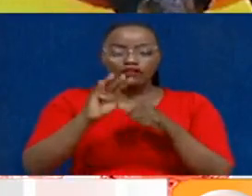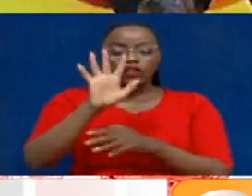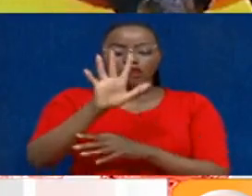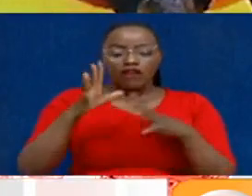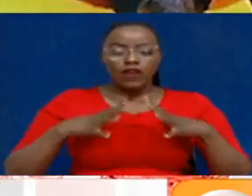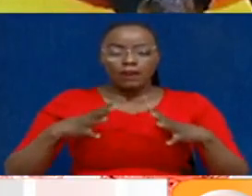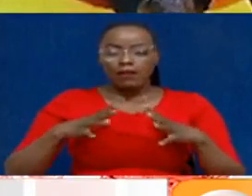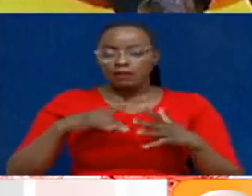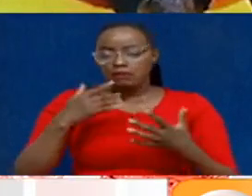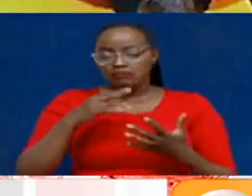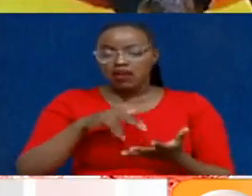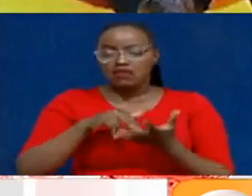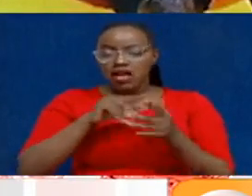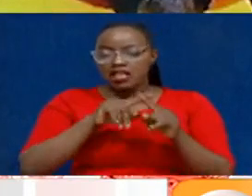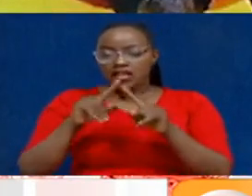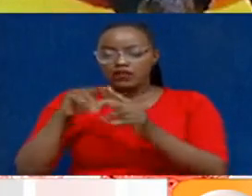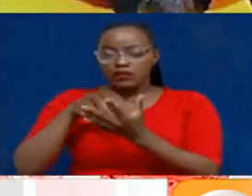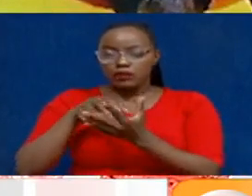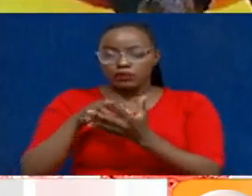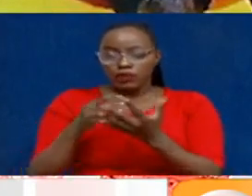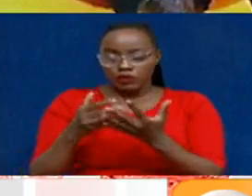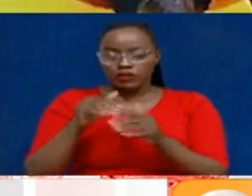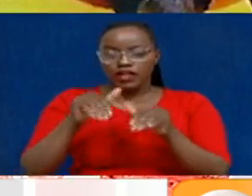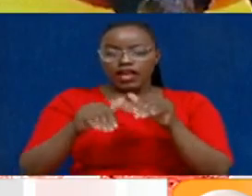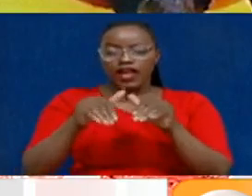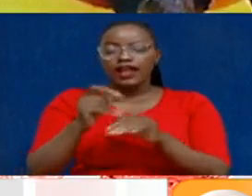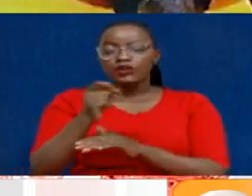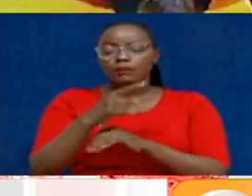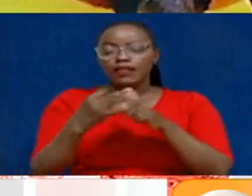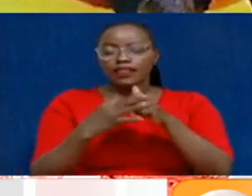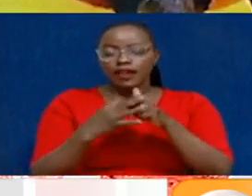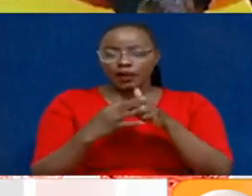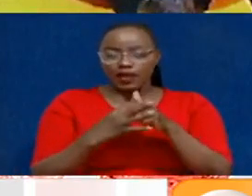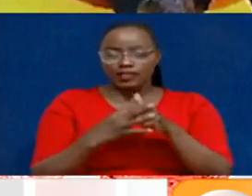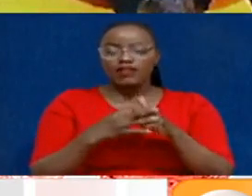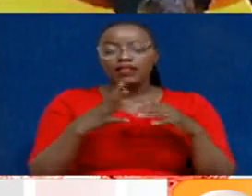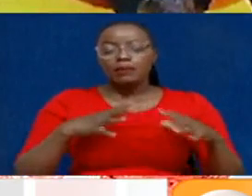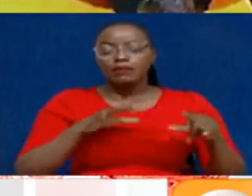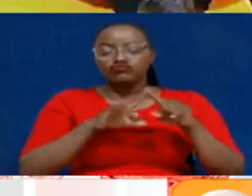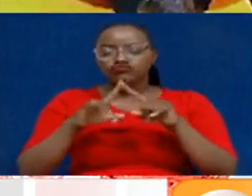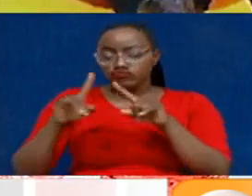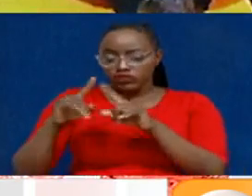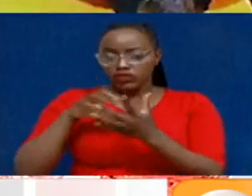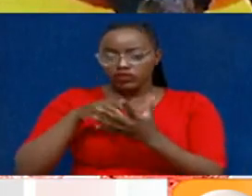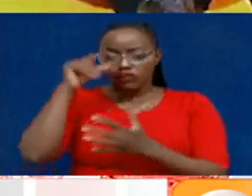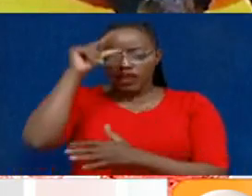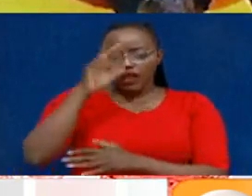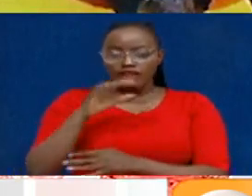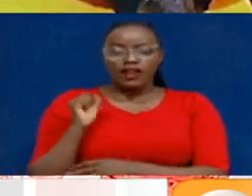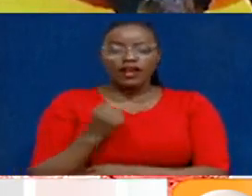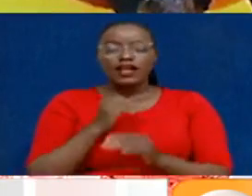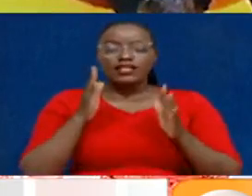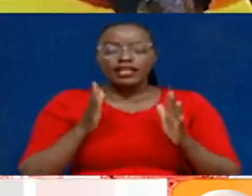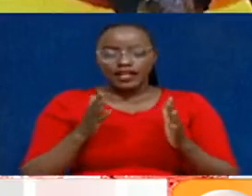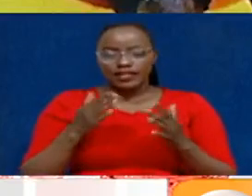1,745 watakaopeperusha bendera ya chama hicho katika uchaguzi mkuu wa Agosti 9. Wanaowania nyadhifa za ugavana, useneta na